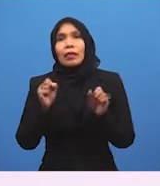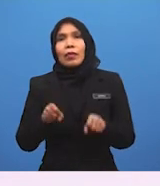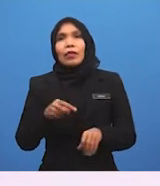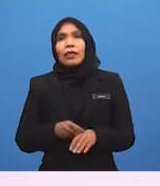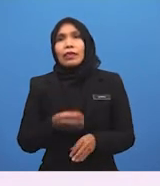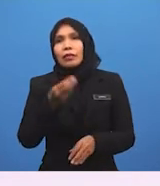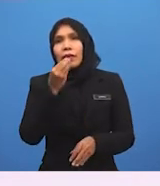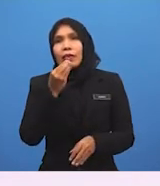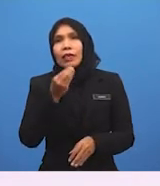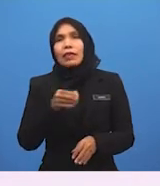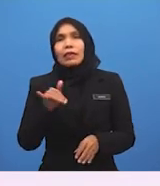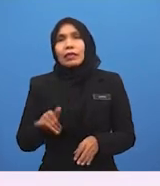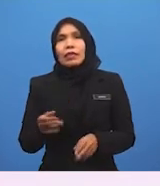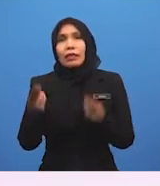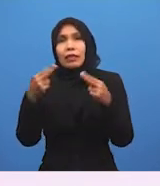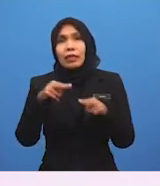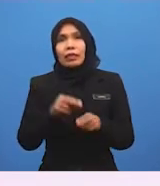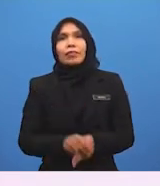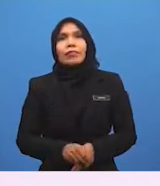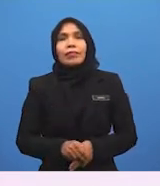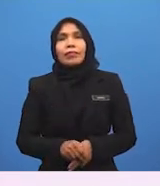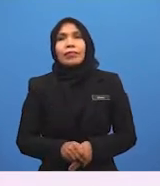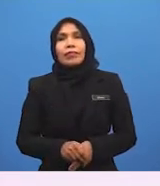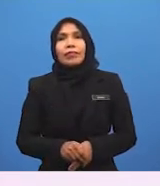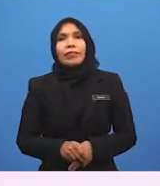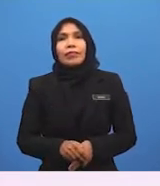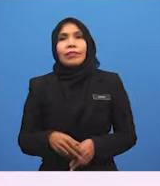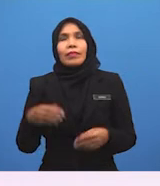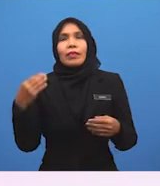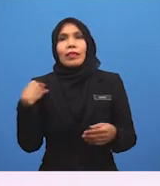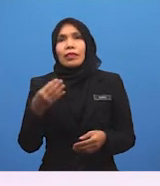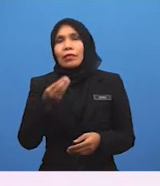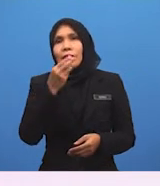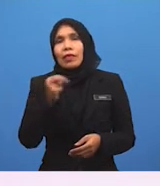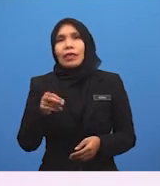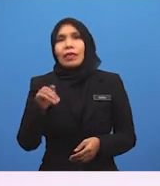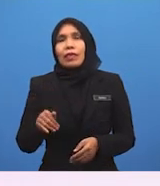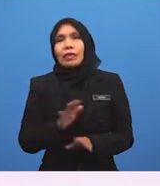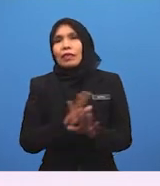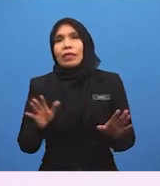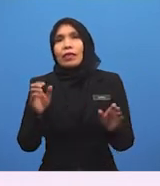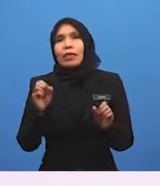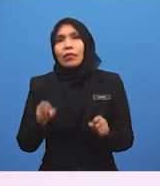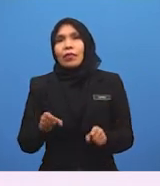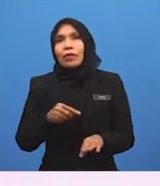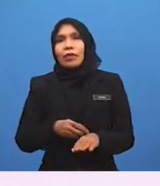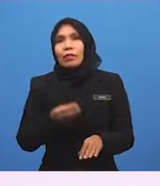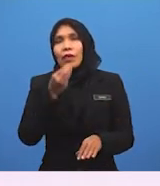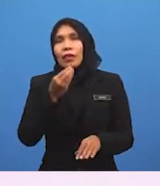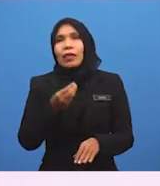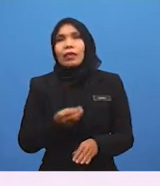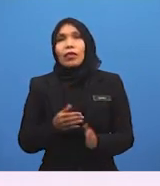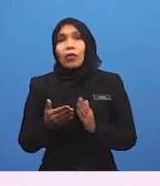oleh tetamu yang hadir. Ada makanan yang tidak boleh dimakan oleh mereka. Oleh itu, Tan